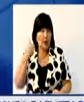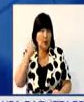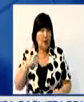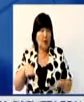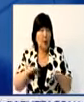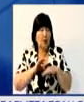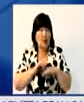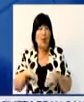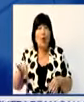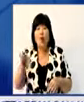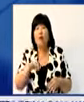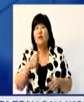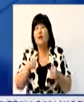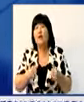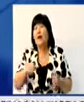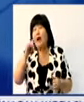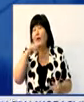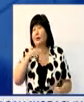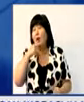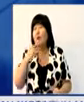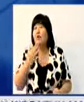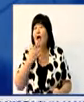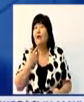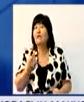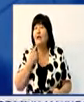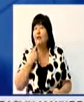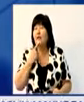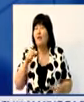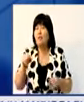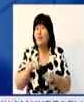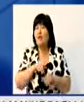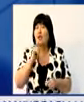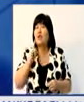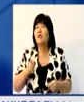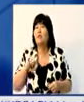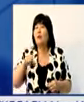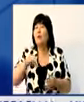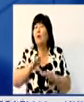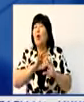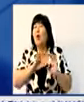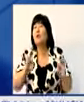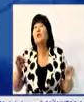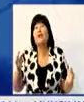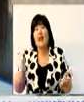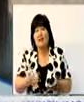орай өткізілген облыстық сайысқа қазақ, орыс және ағылшын тілдерін жетік меңгерген жас мамандар қатысып, үздіктер